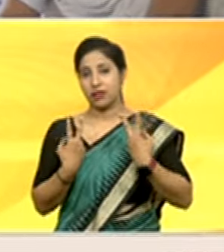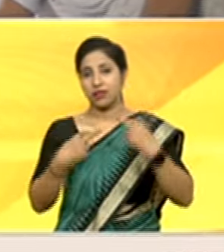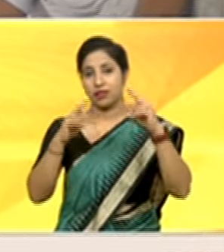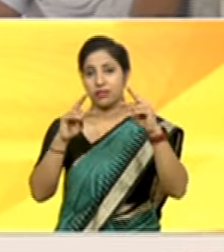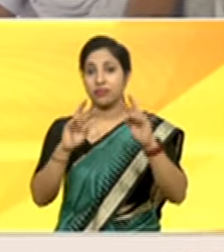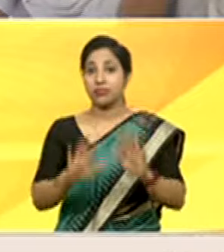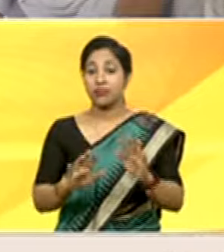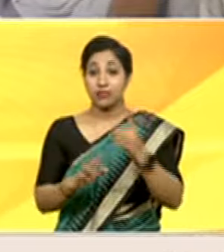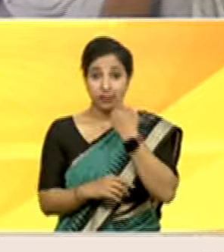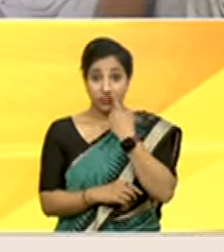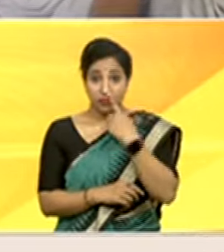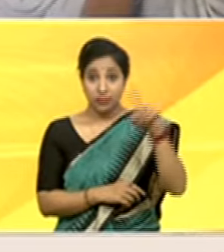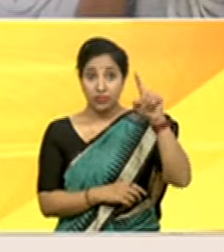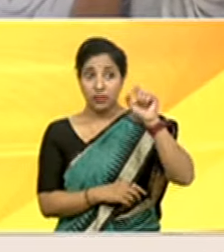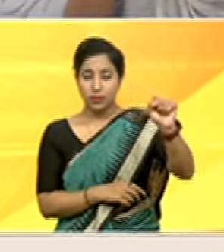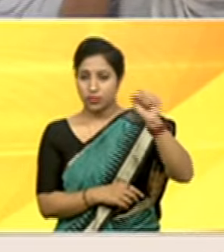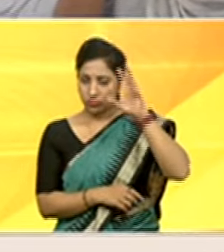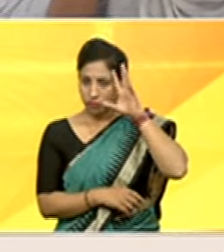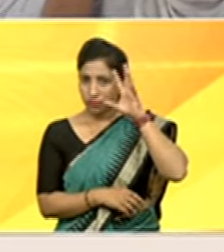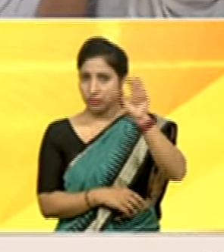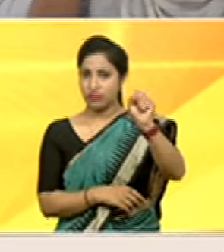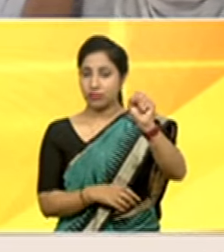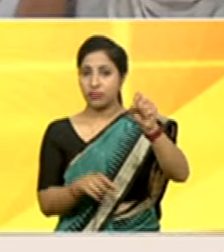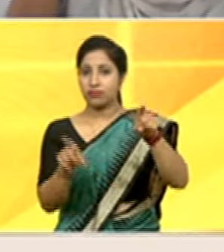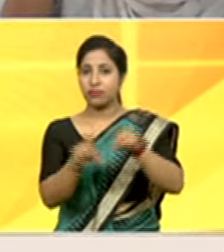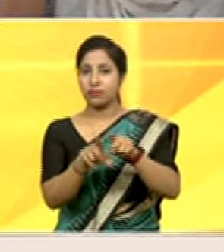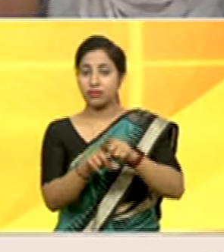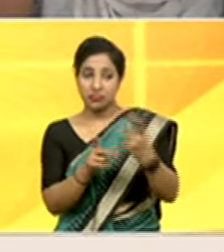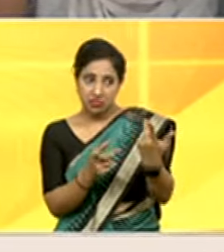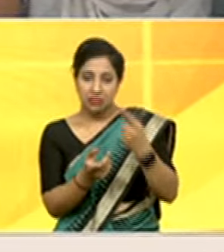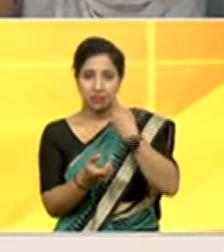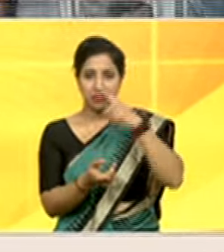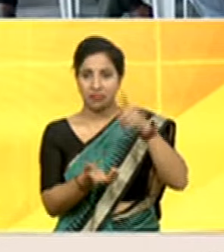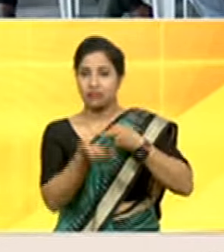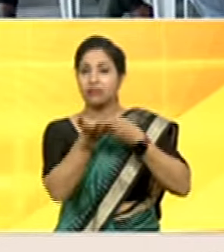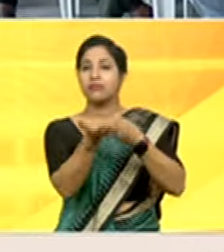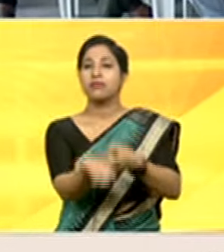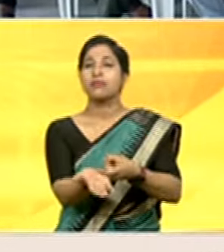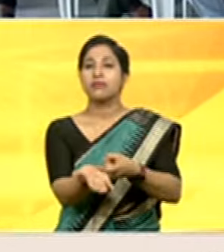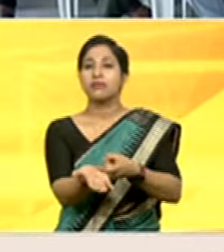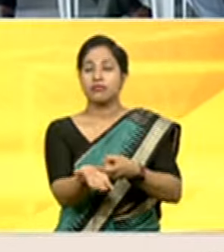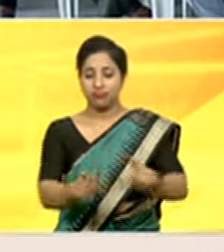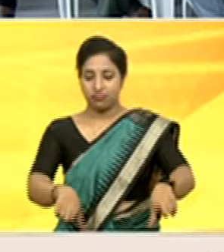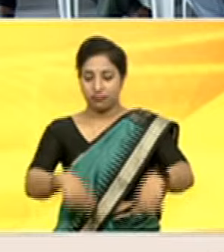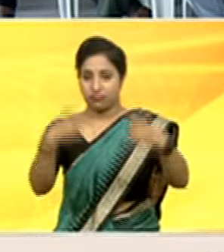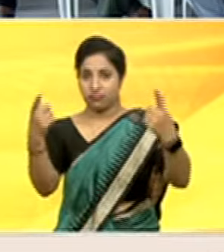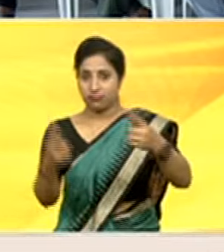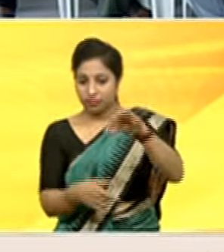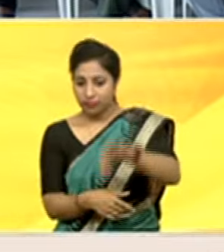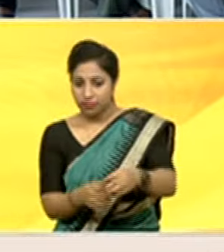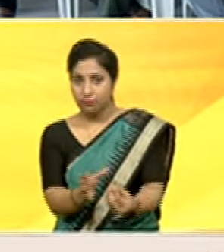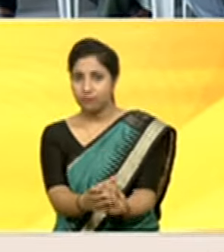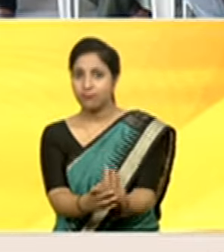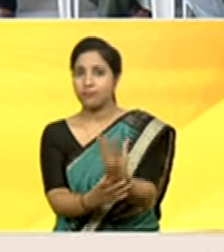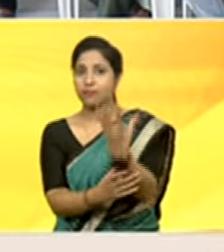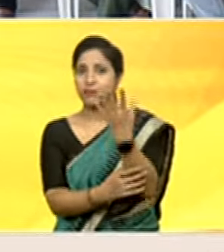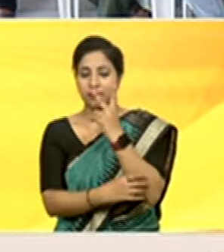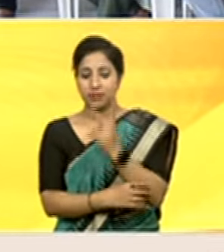कि मा की इस मुर्ती में या उनके सम्मान में पैड लगाने का अभियान